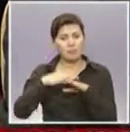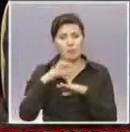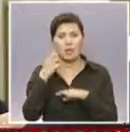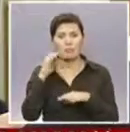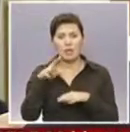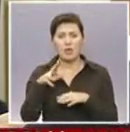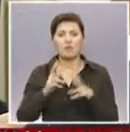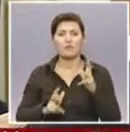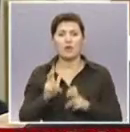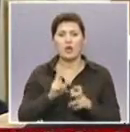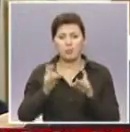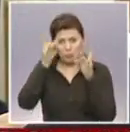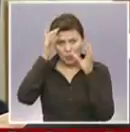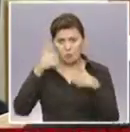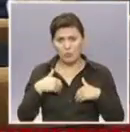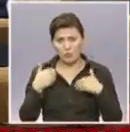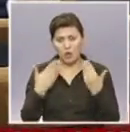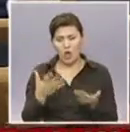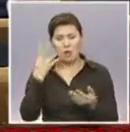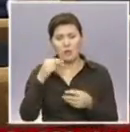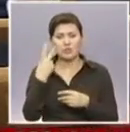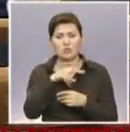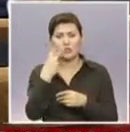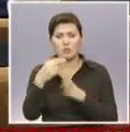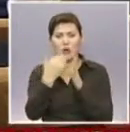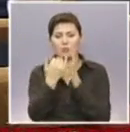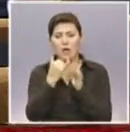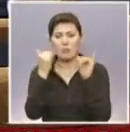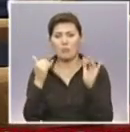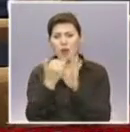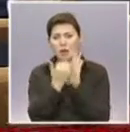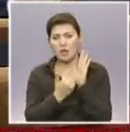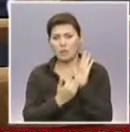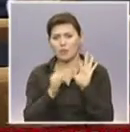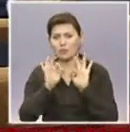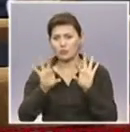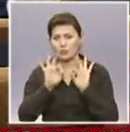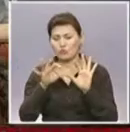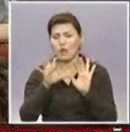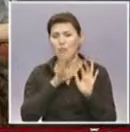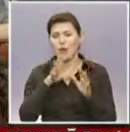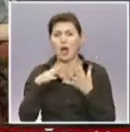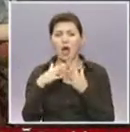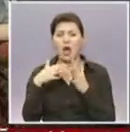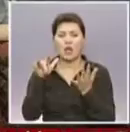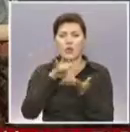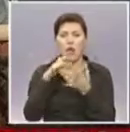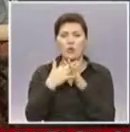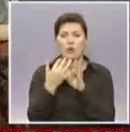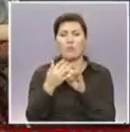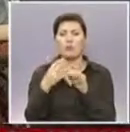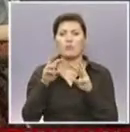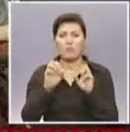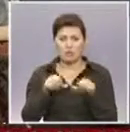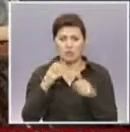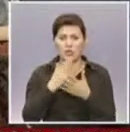Байбек университетті мерейтоймен құттықтай келе Алматы 2020 даму бағдарламасын түсіндірді. Жаңа жобада қаланың ауыл шаруашылық саласын жетілдіруге